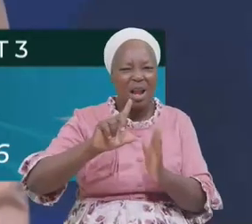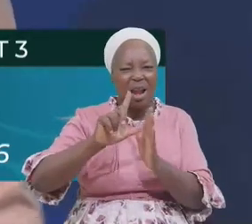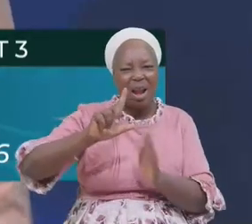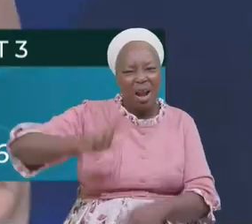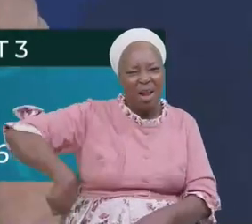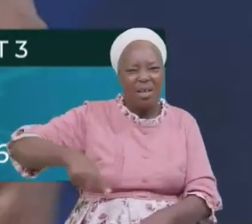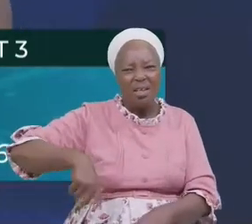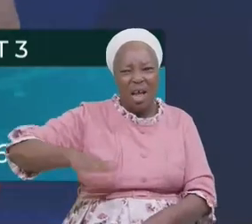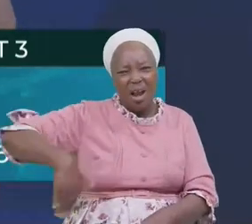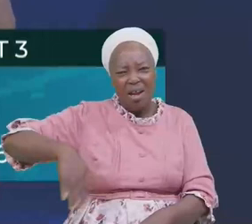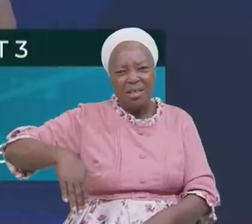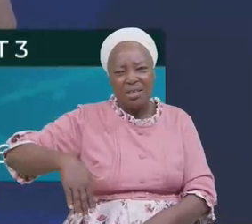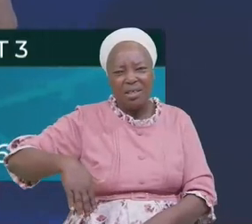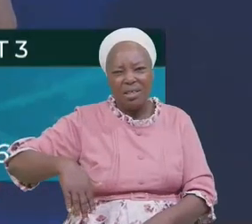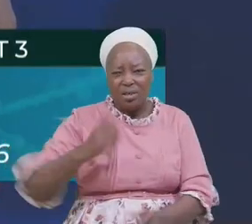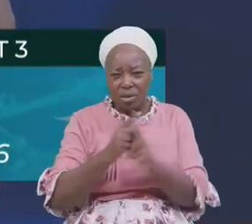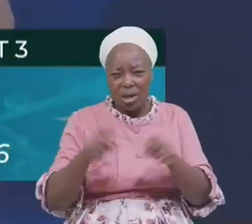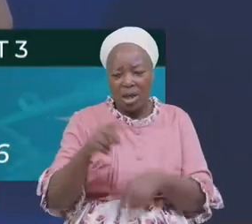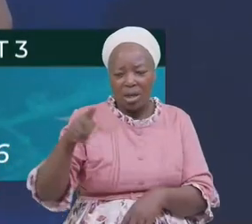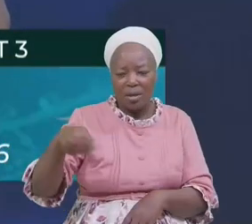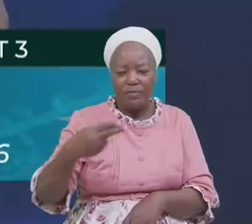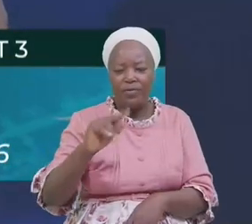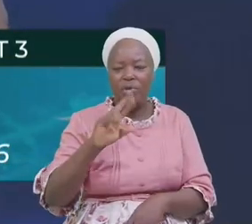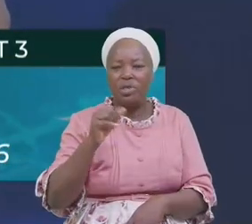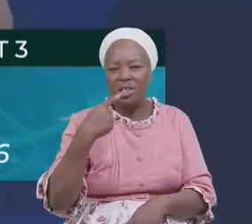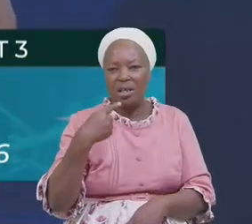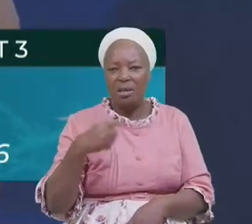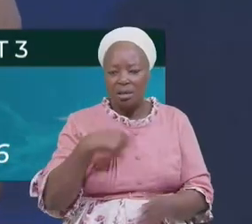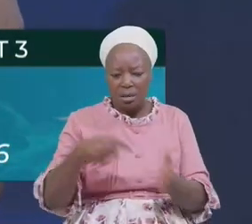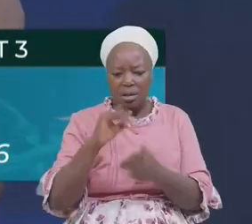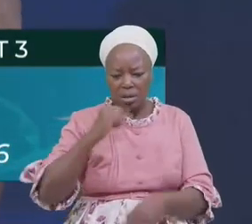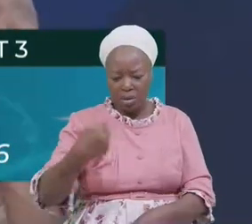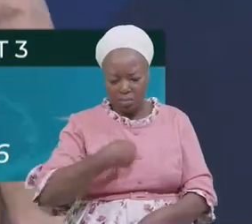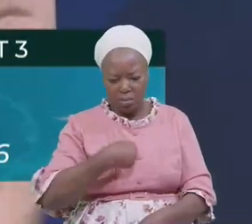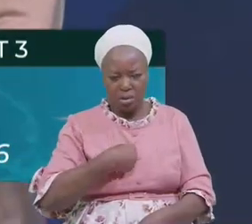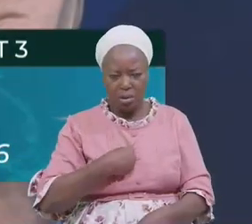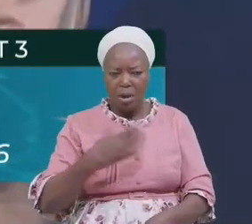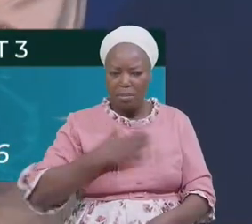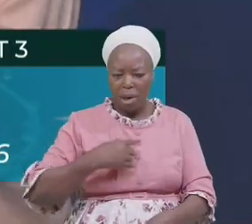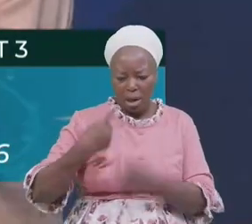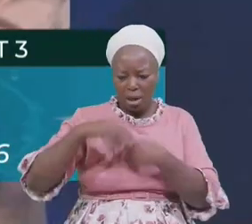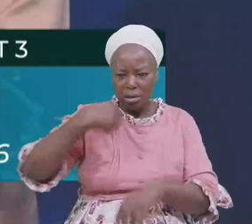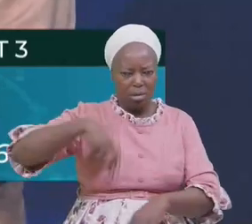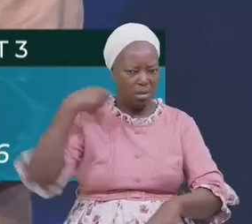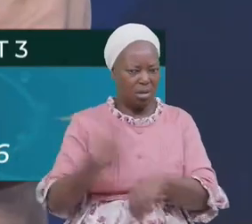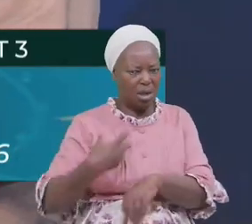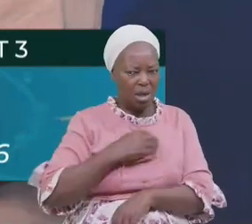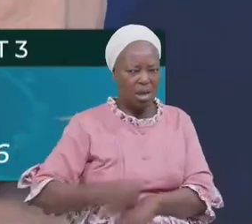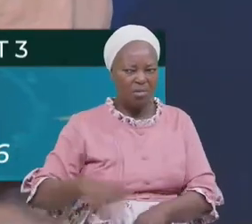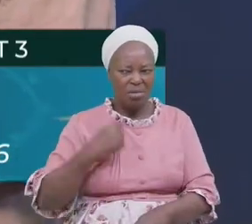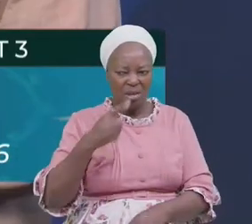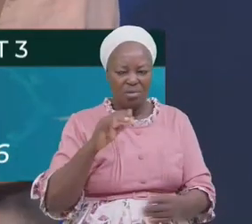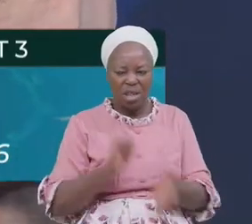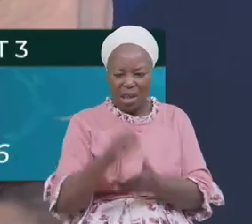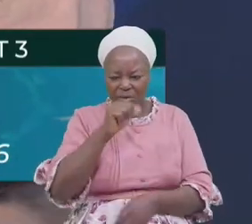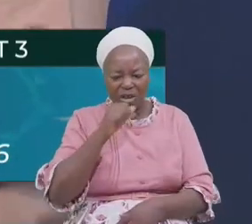ce serait trop tard. C'est comme Pharaon dit, me voici, mon cœur est endurci, je suis difficile. Je